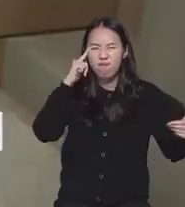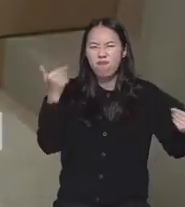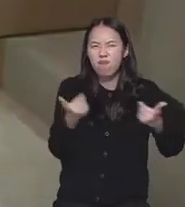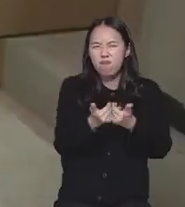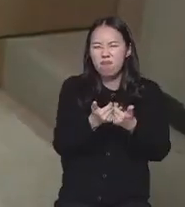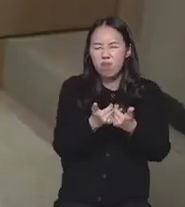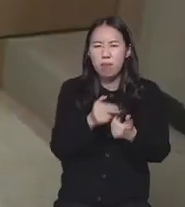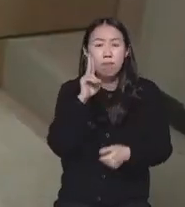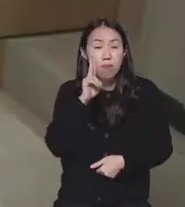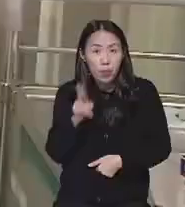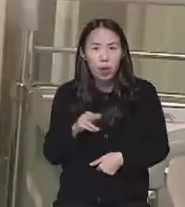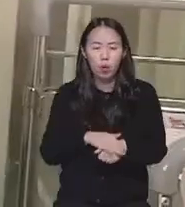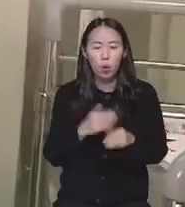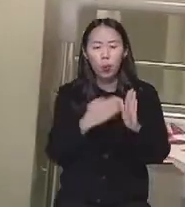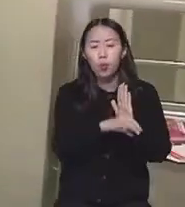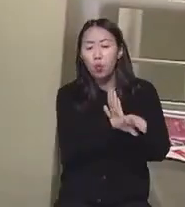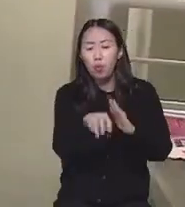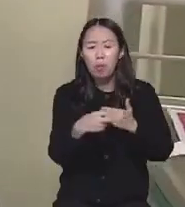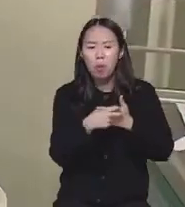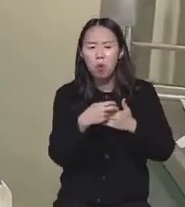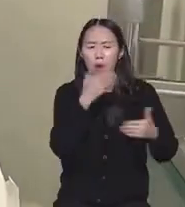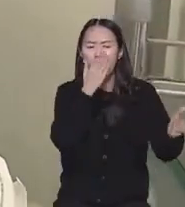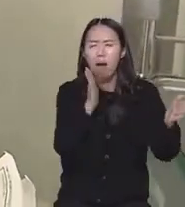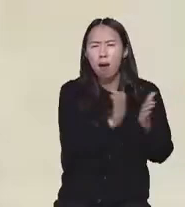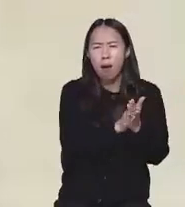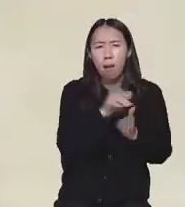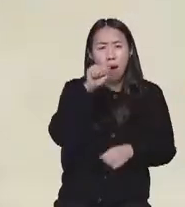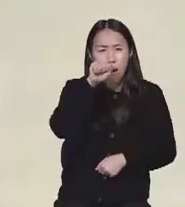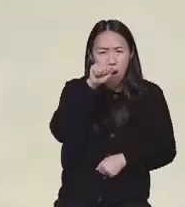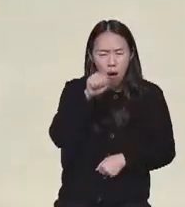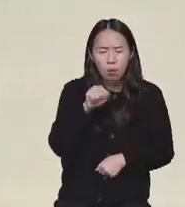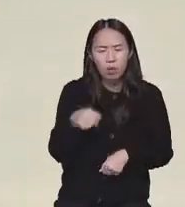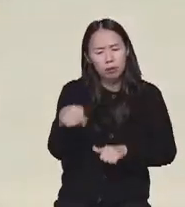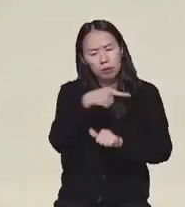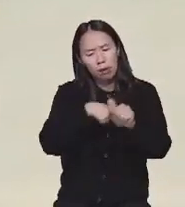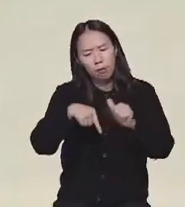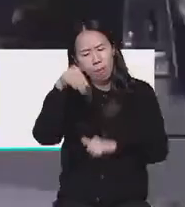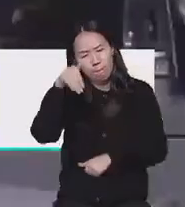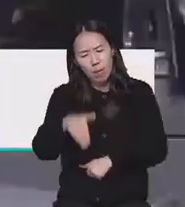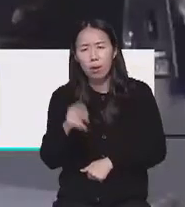휴진에 가세하면 혼란은 더 커질 전망입니다. KBC 신대입니다.